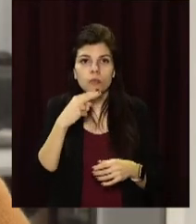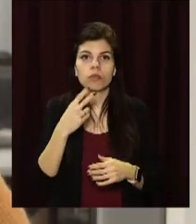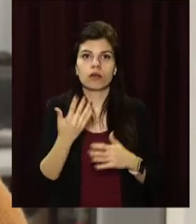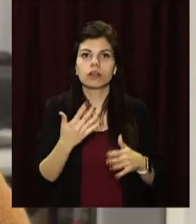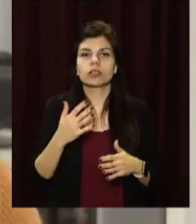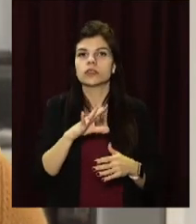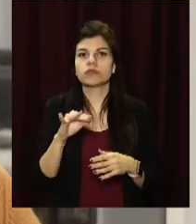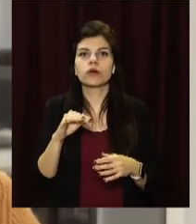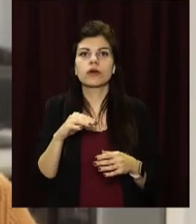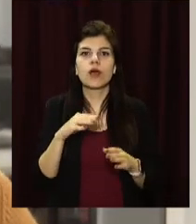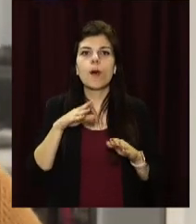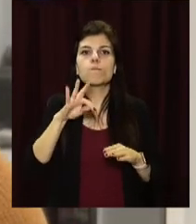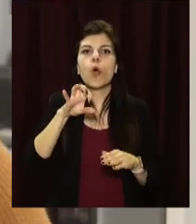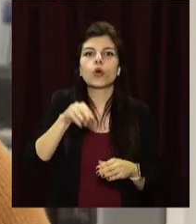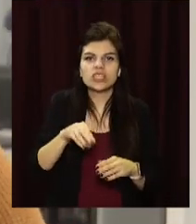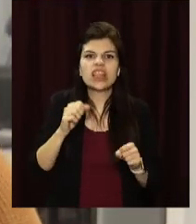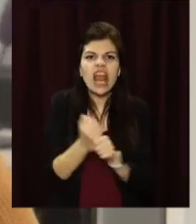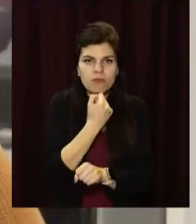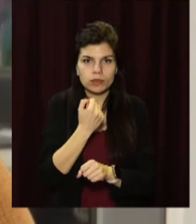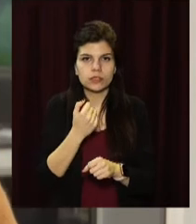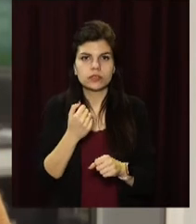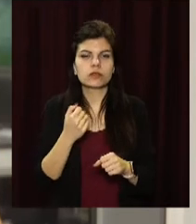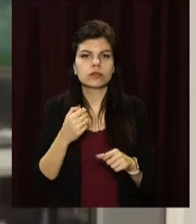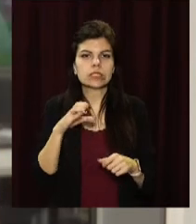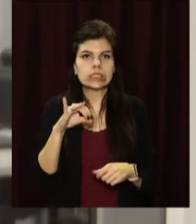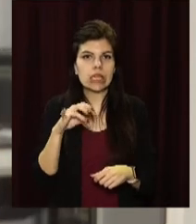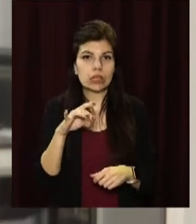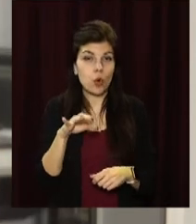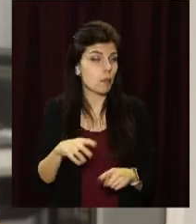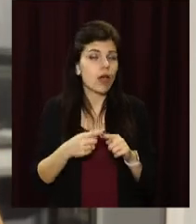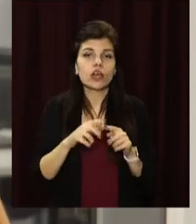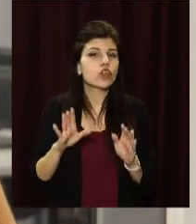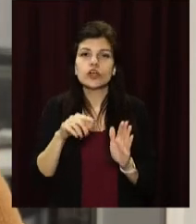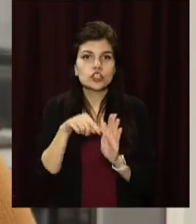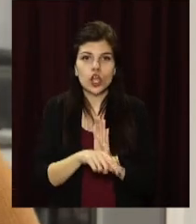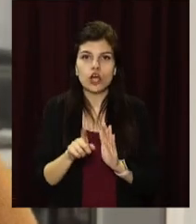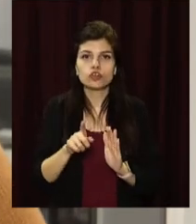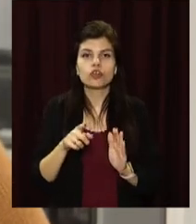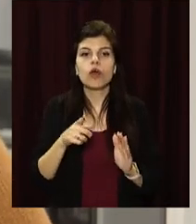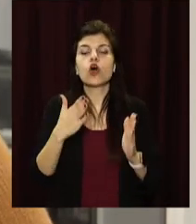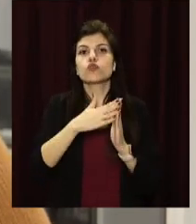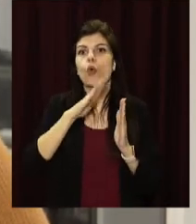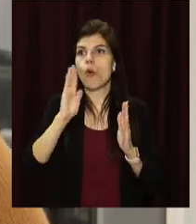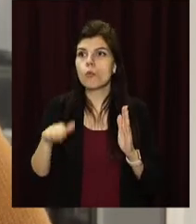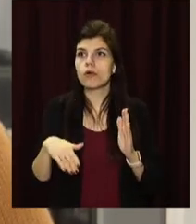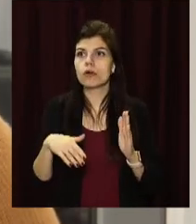переживали посттравматичний синдром, це не означає, що варто прийти додому